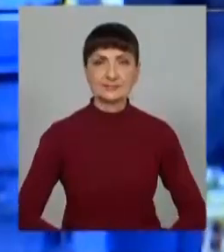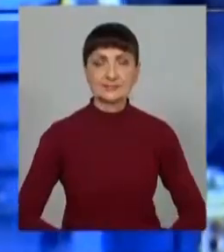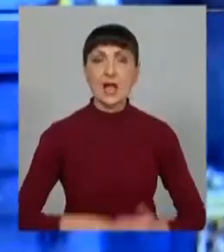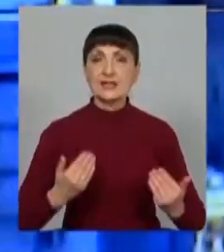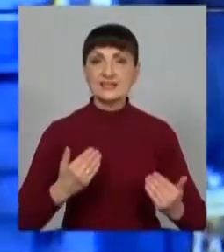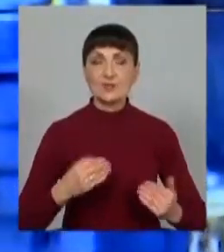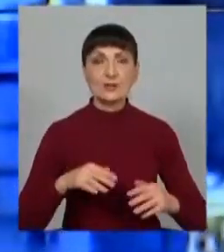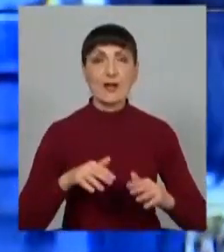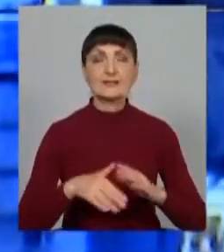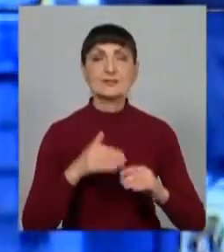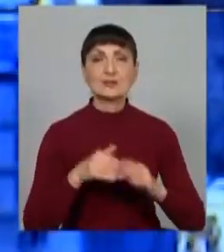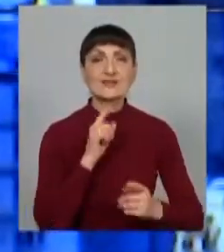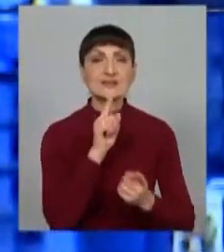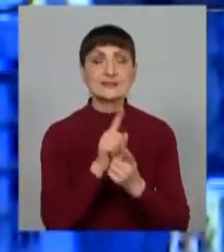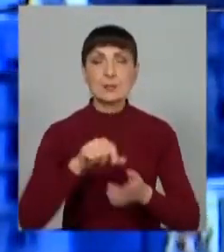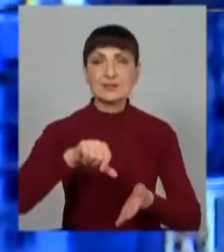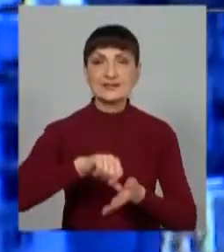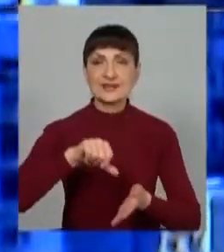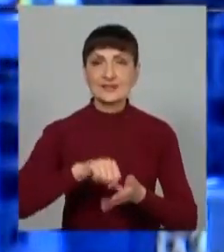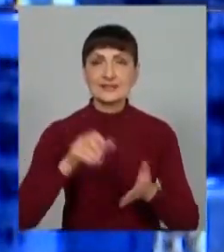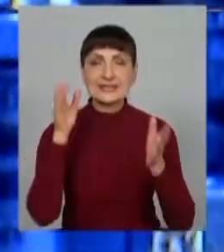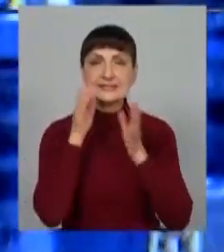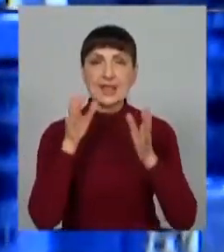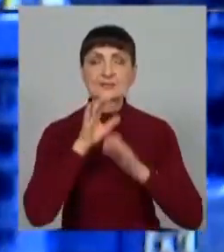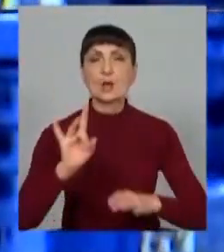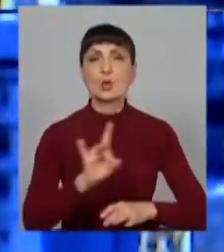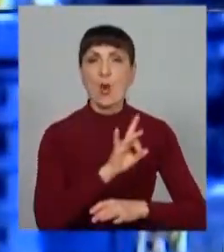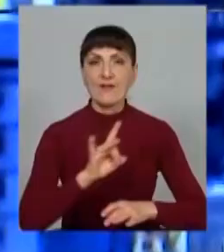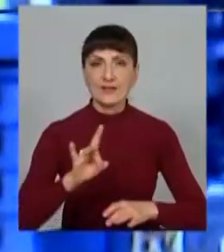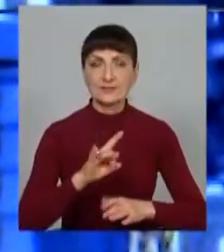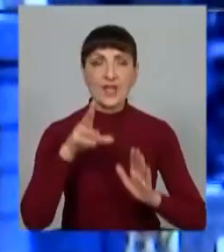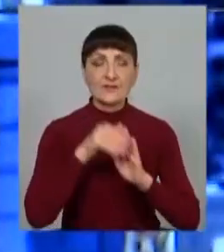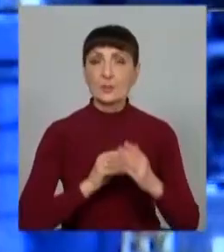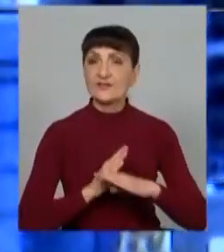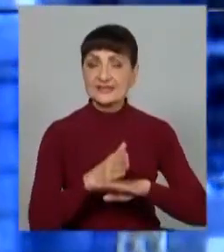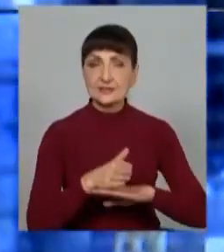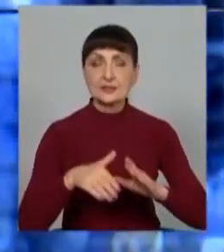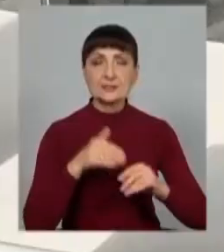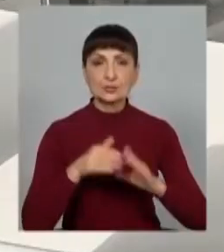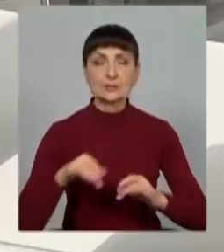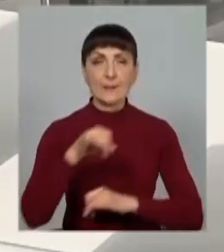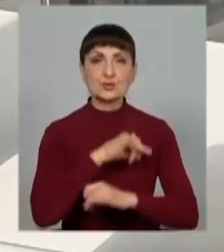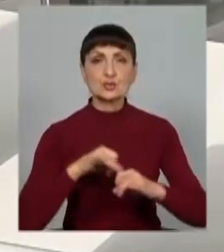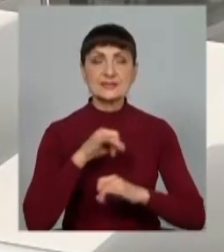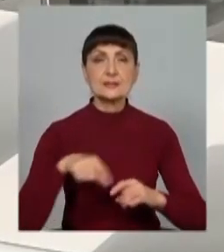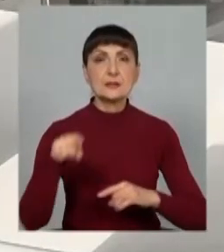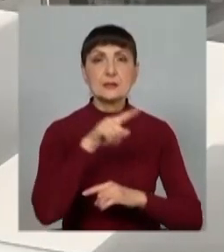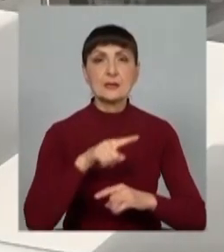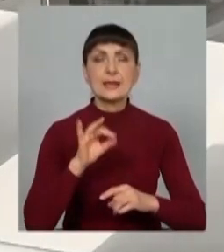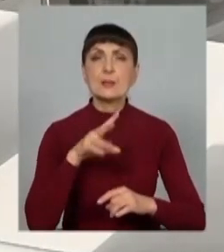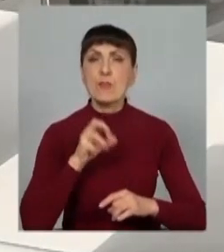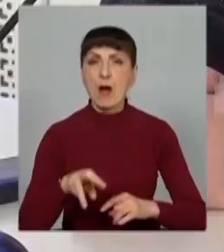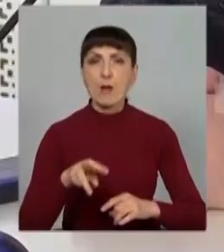А сегодня мажилисмены встретились с представителями исламского духовенства. В рамках визита народные избранники обсудили с теологами и